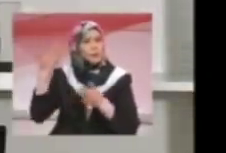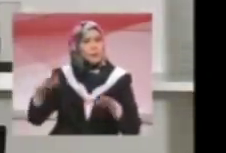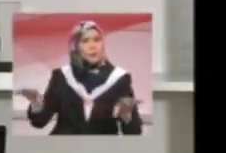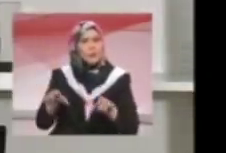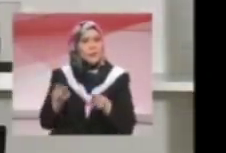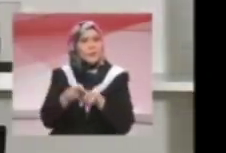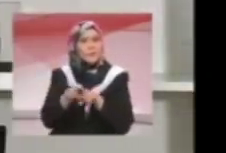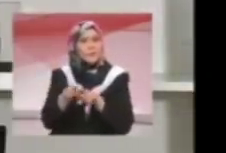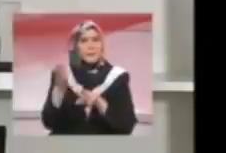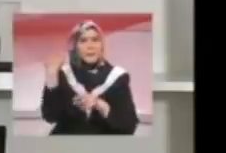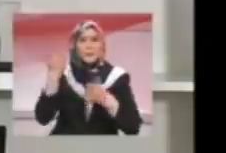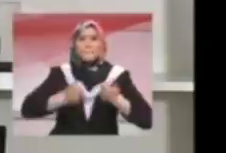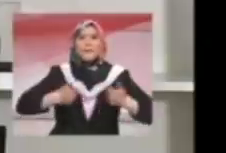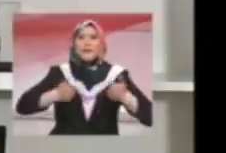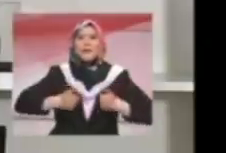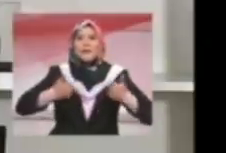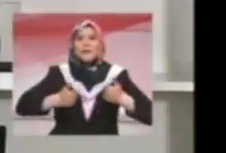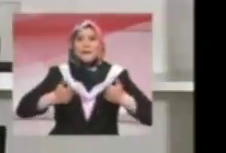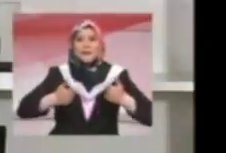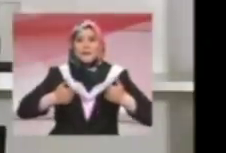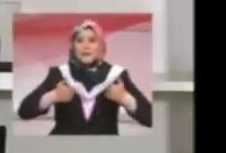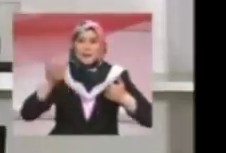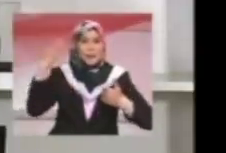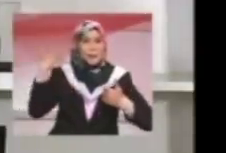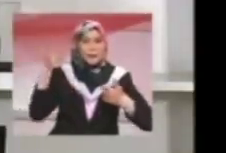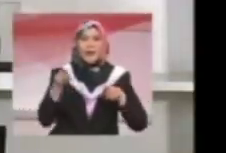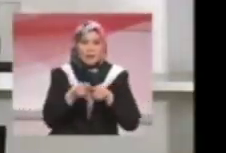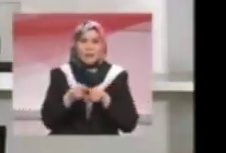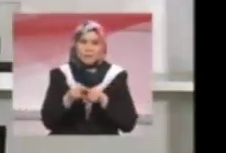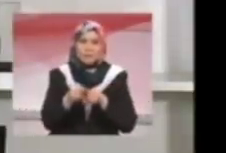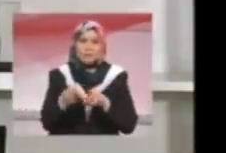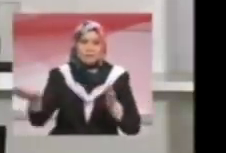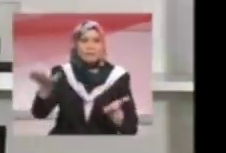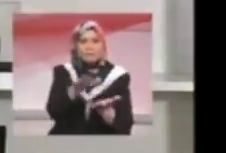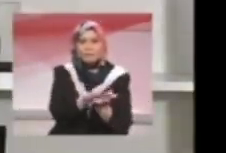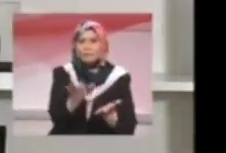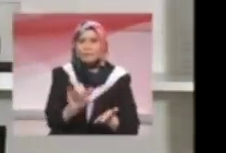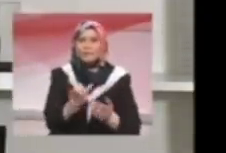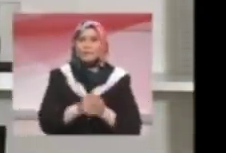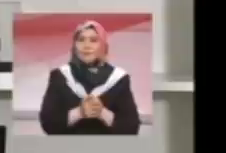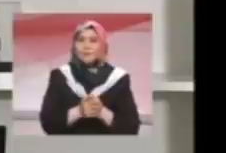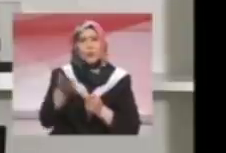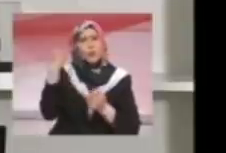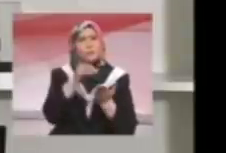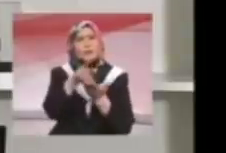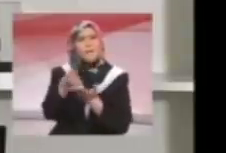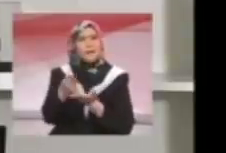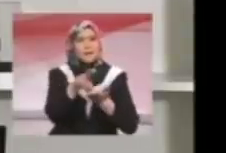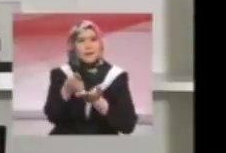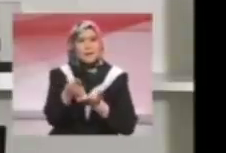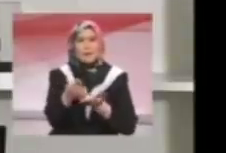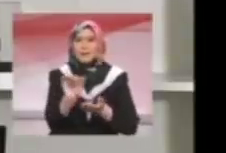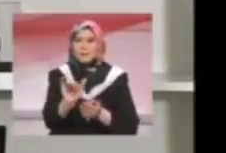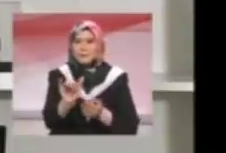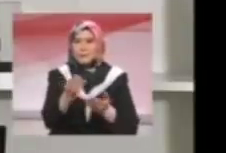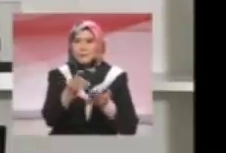suatu hari raya aidilfitri dulu ya begitu juga tetap tidak saya Deepavali Deepavali